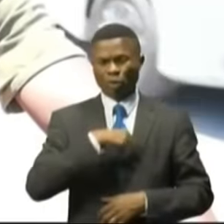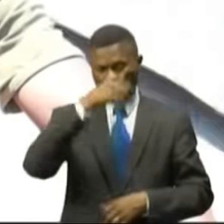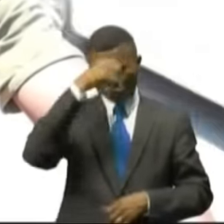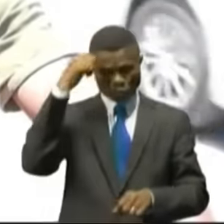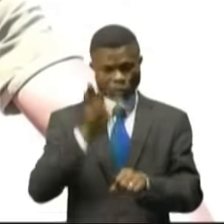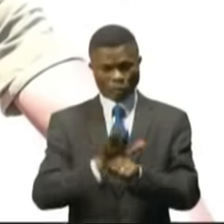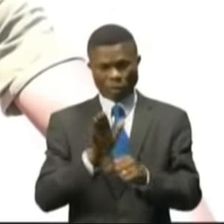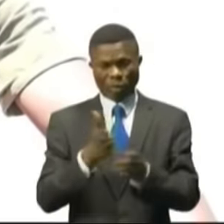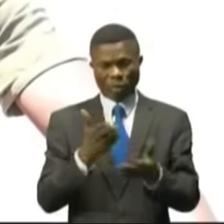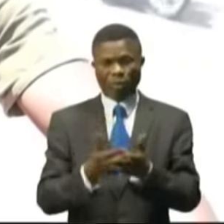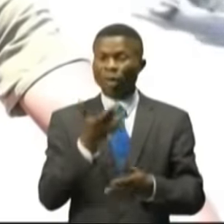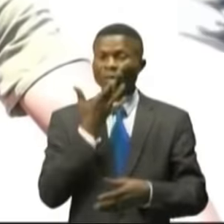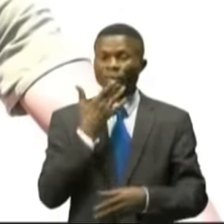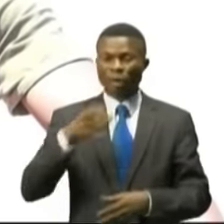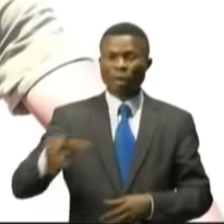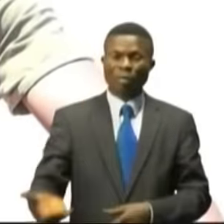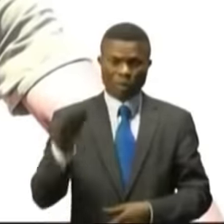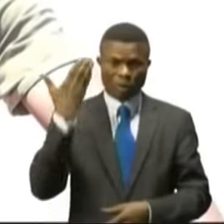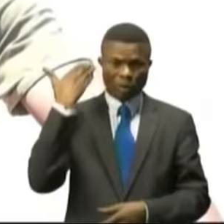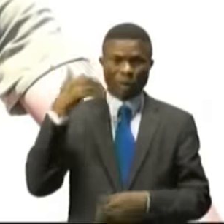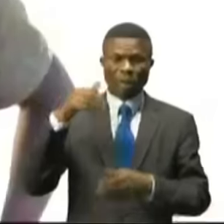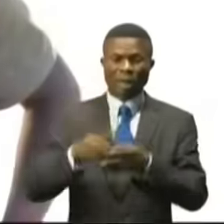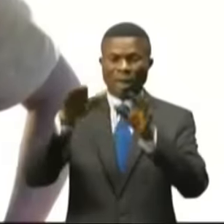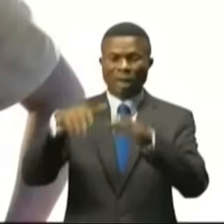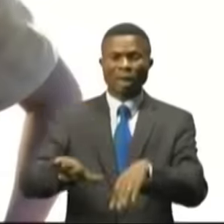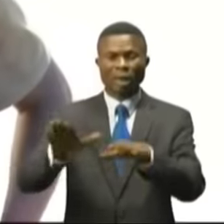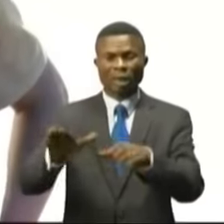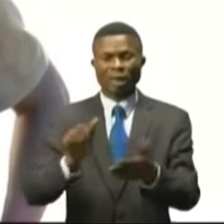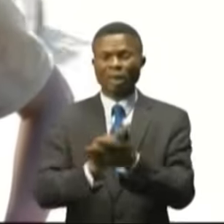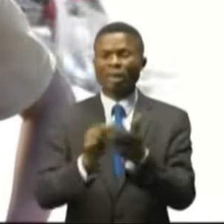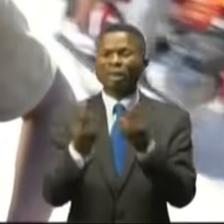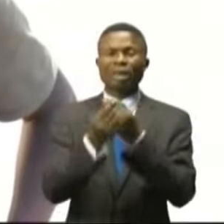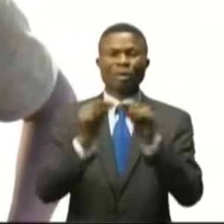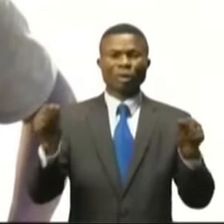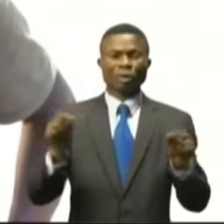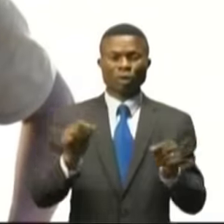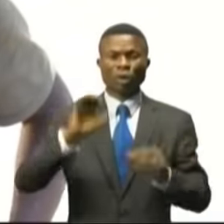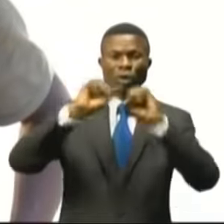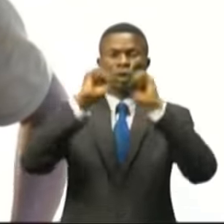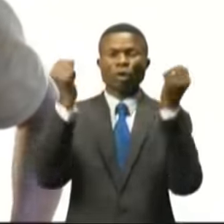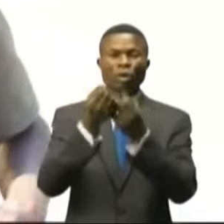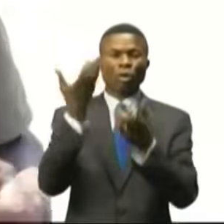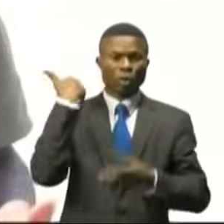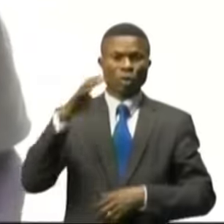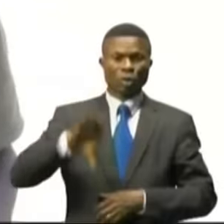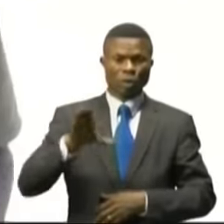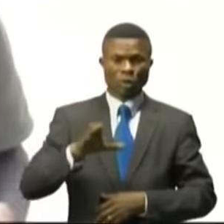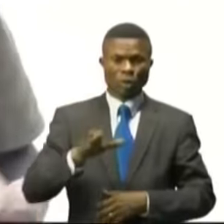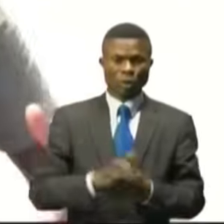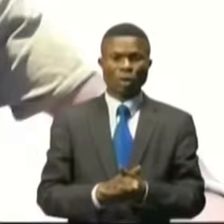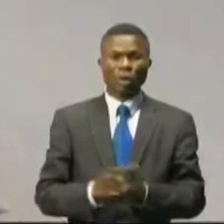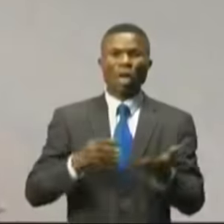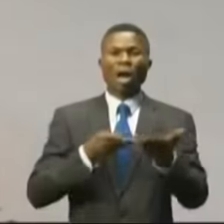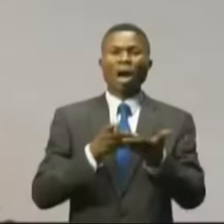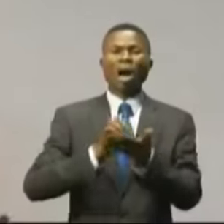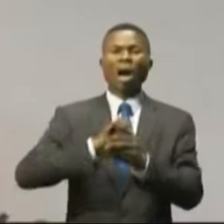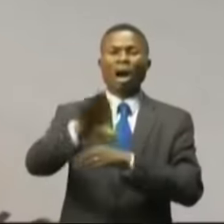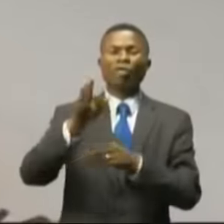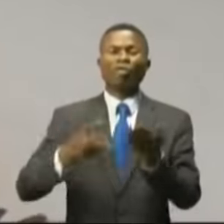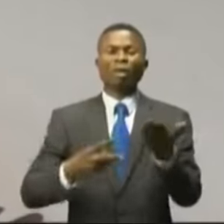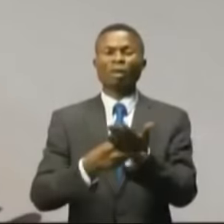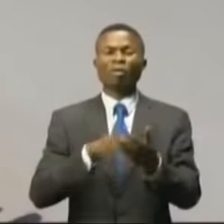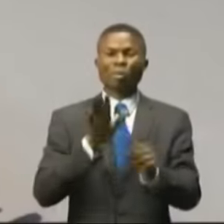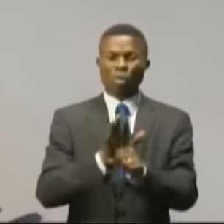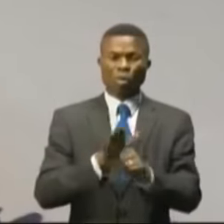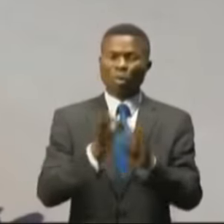Je préfère puiser de l'eau dans le lac. C'est gratuit. La régie des eaux nous envoie des factures chaque mois. Et